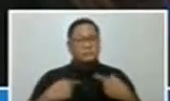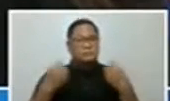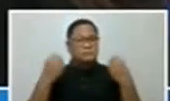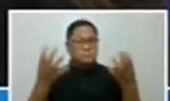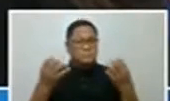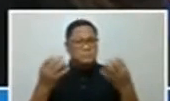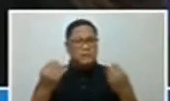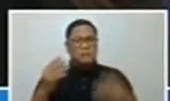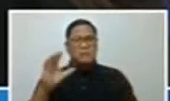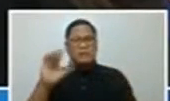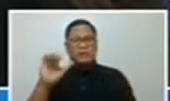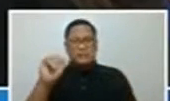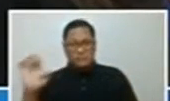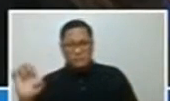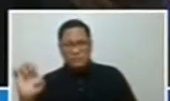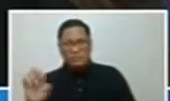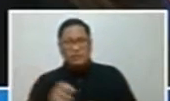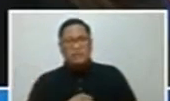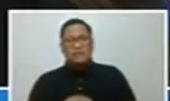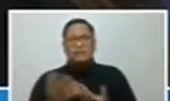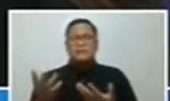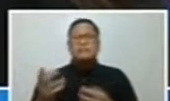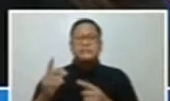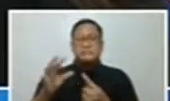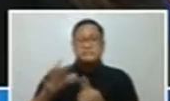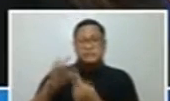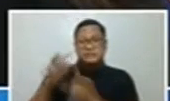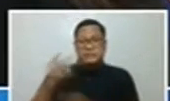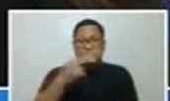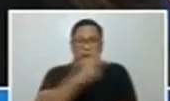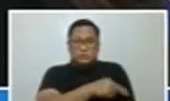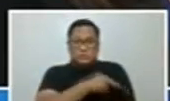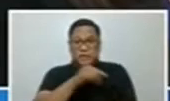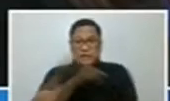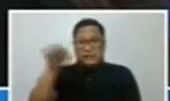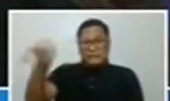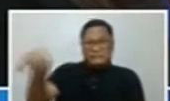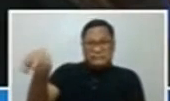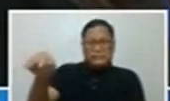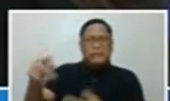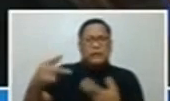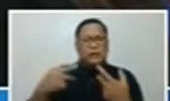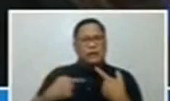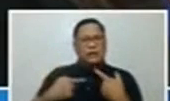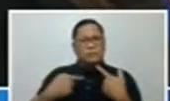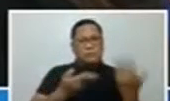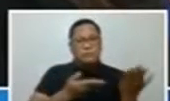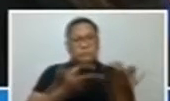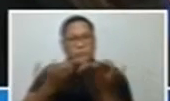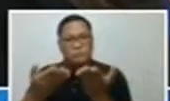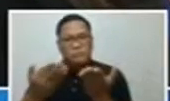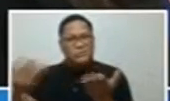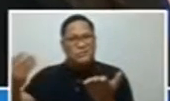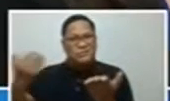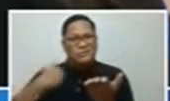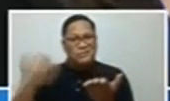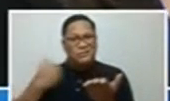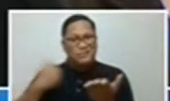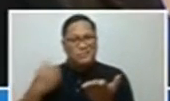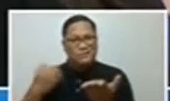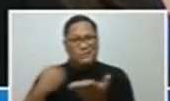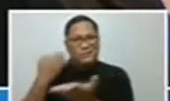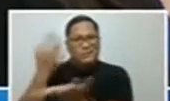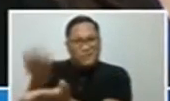ng ABS-CBN. Ito po ang tanong niya, expired na po ang IATF passes. What happens to this? Is there a need to